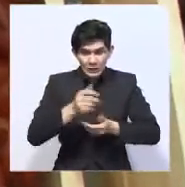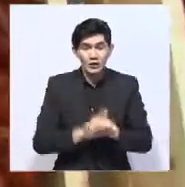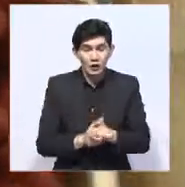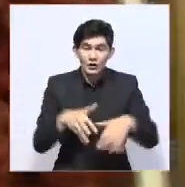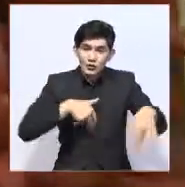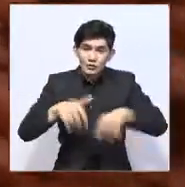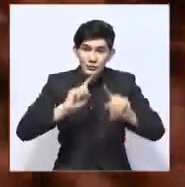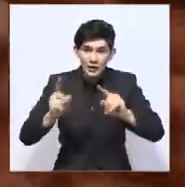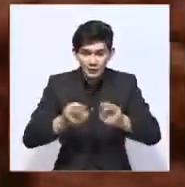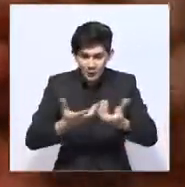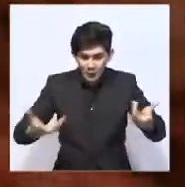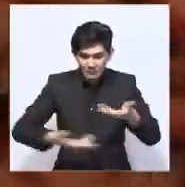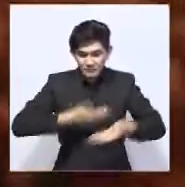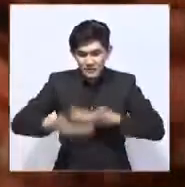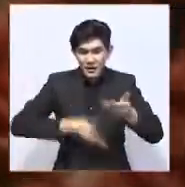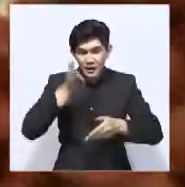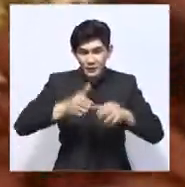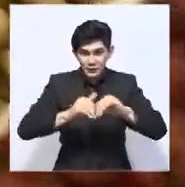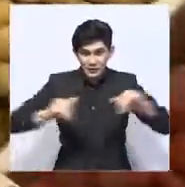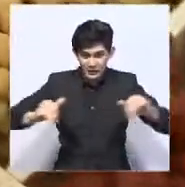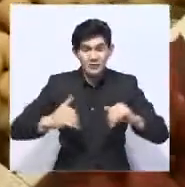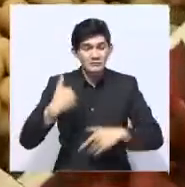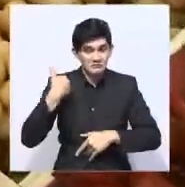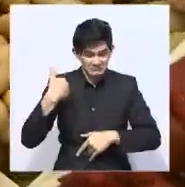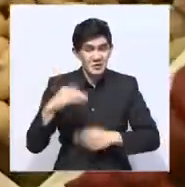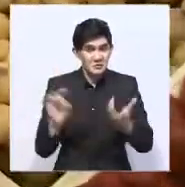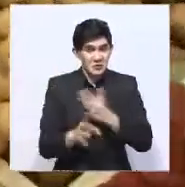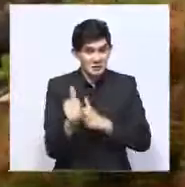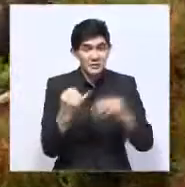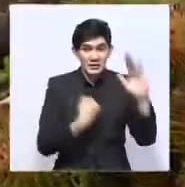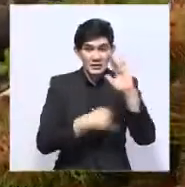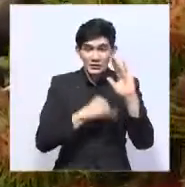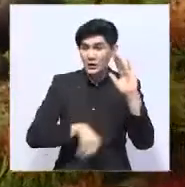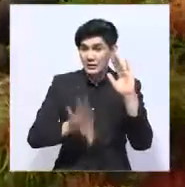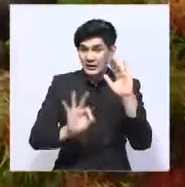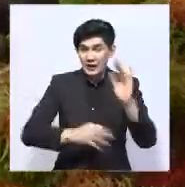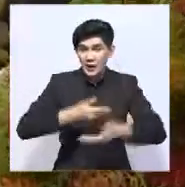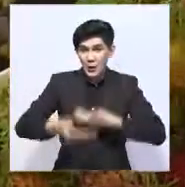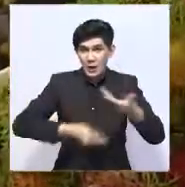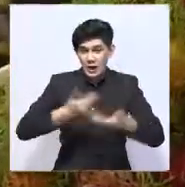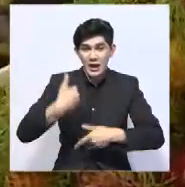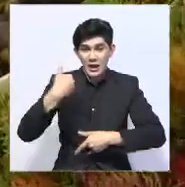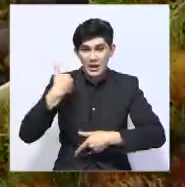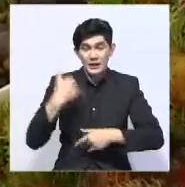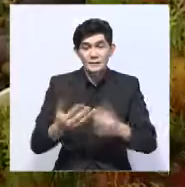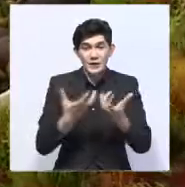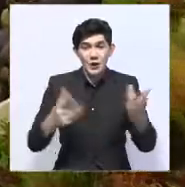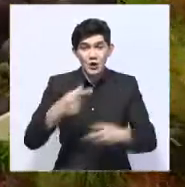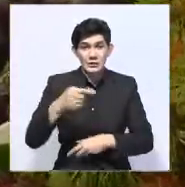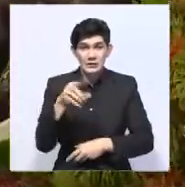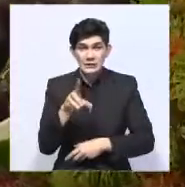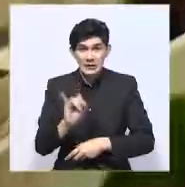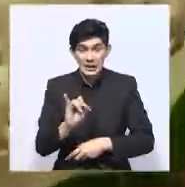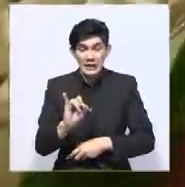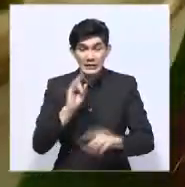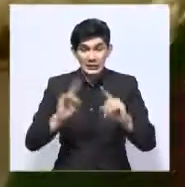ก็วิสาหกิจชุมชนค่ะโดยเฉพาะทุเรียนจากแหล่งเพาะปลูกที่มีคุณภาพ9จังหวัดค่ะมาจำหน่ายภายในงานตลอดจนสินค้า GI ห